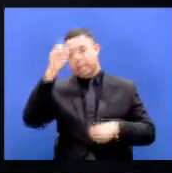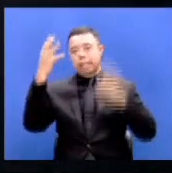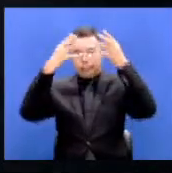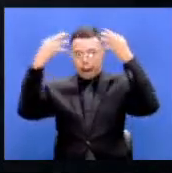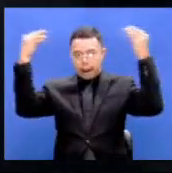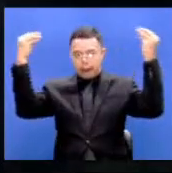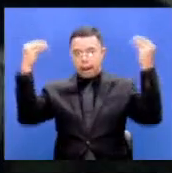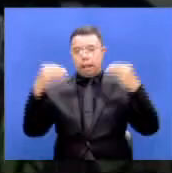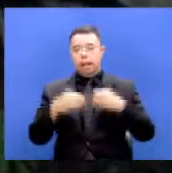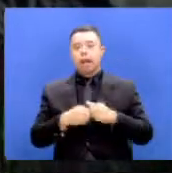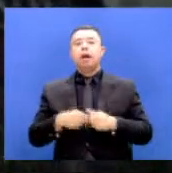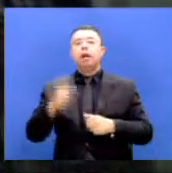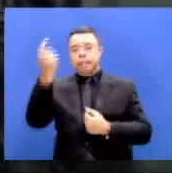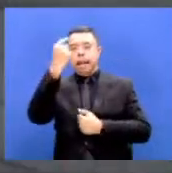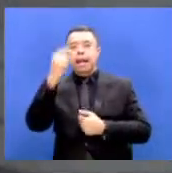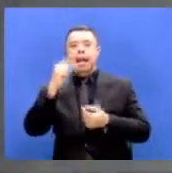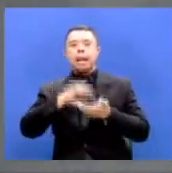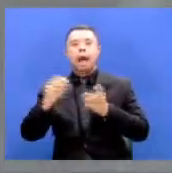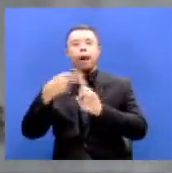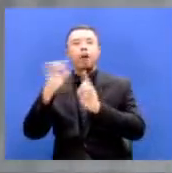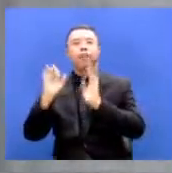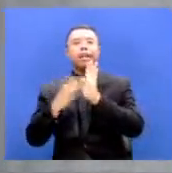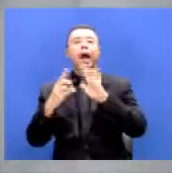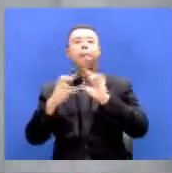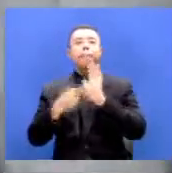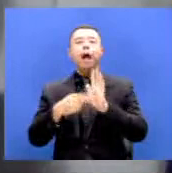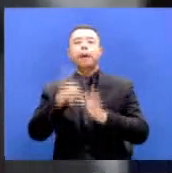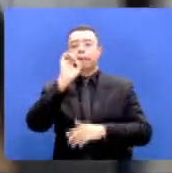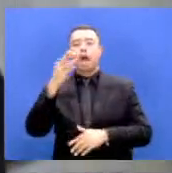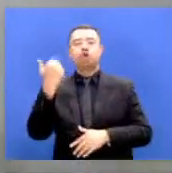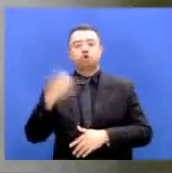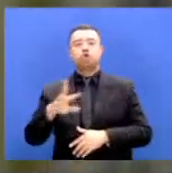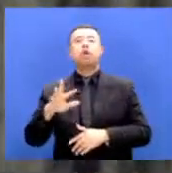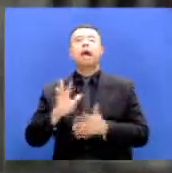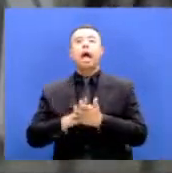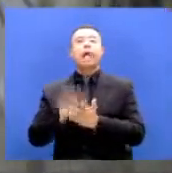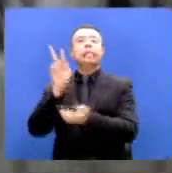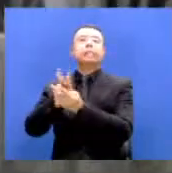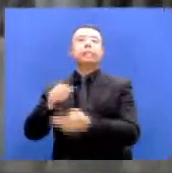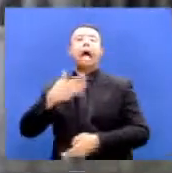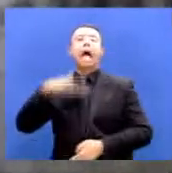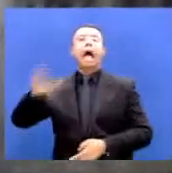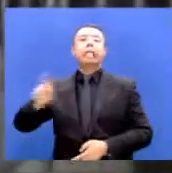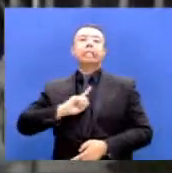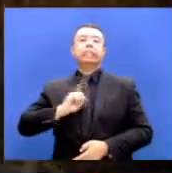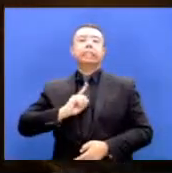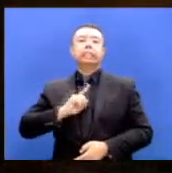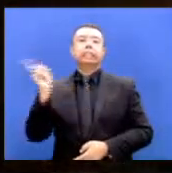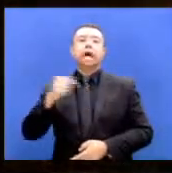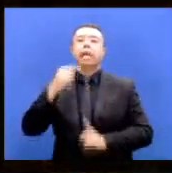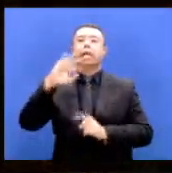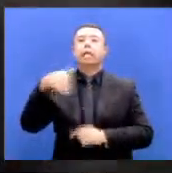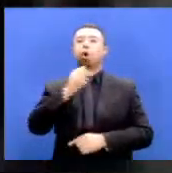Padang. Pelaku yang bernama Firman mengaku sudah melakukan pencabulan terhadap anak kandungnya sejak